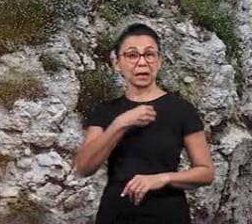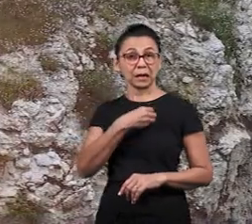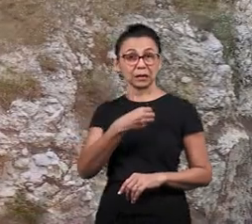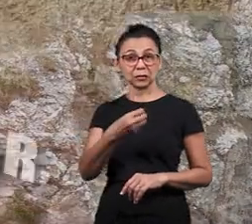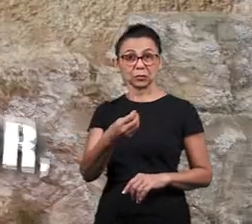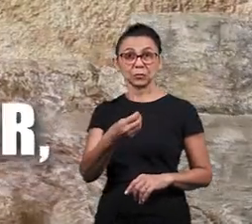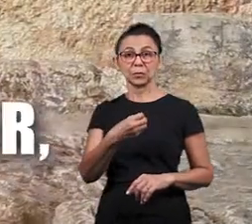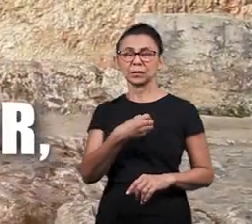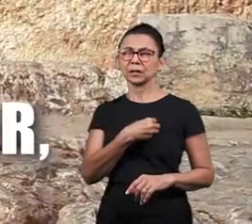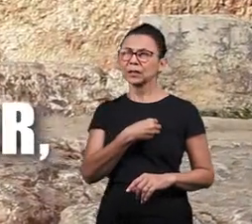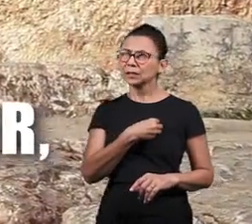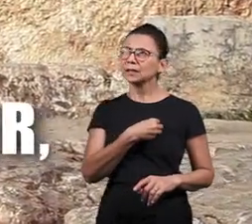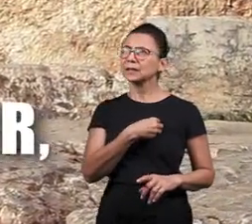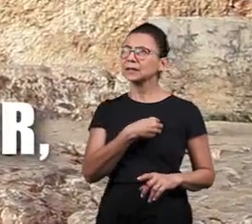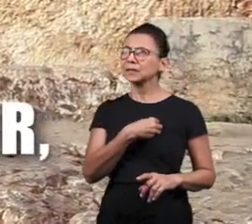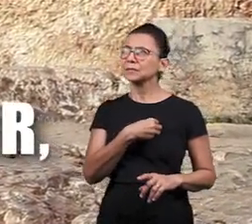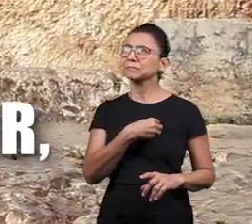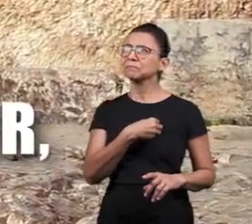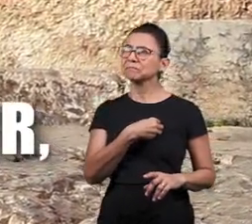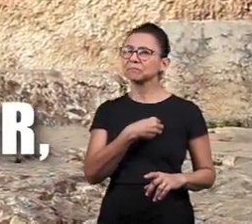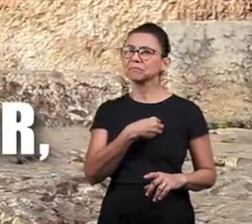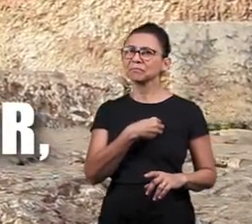был искуплен